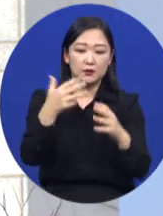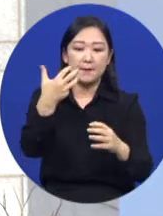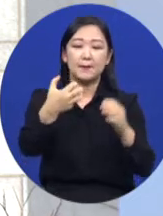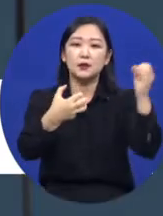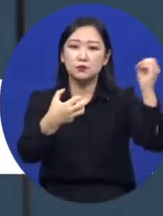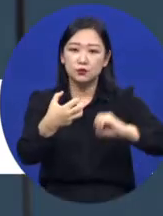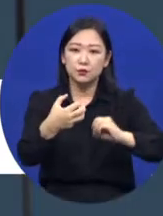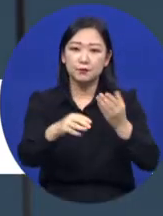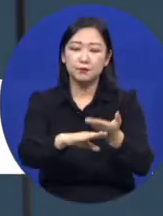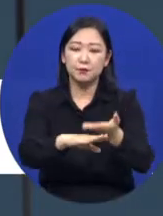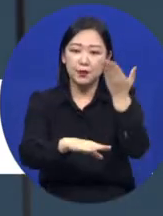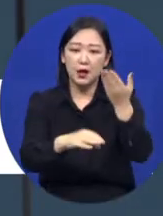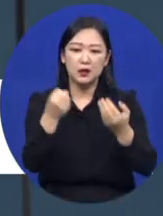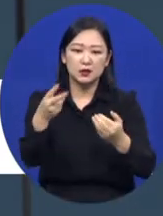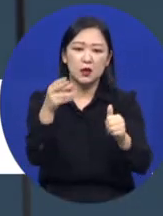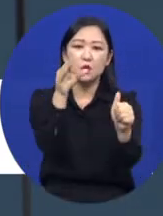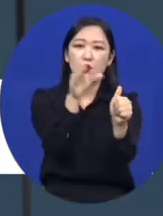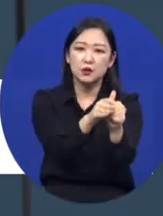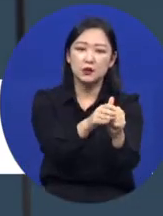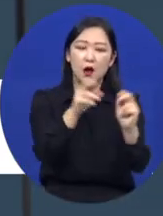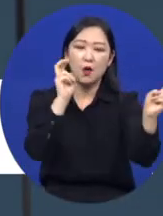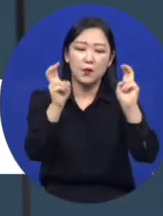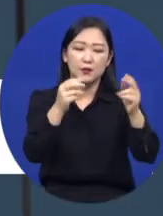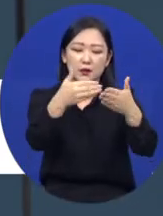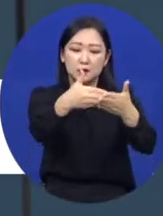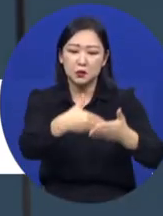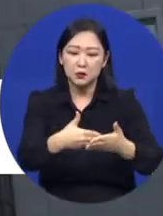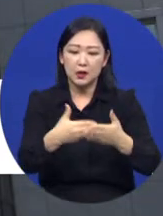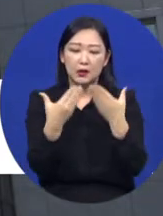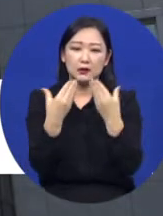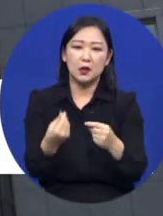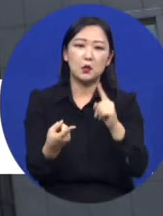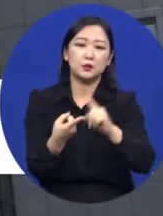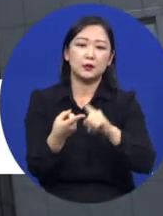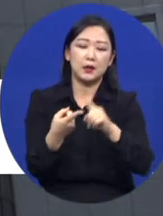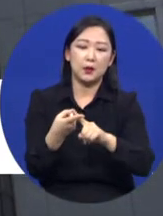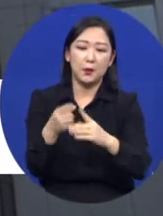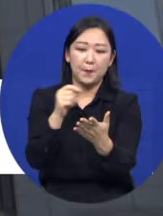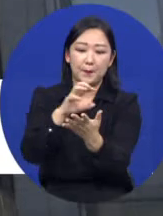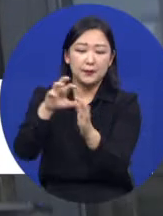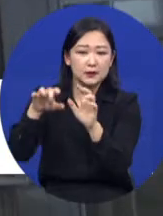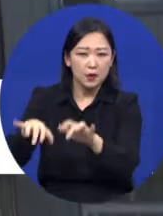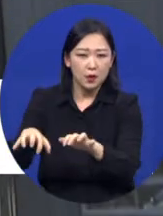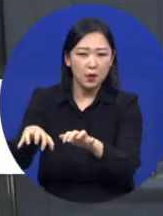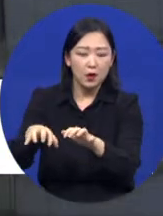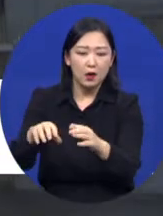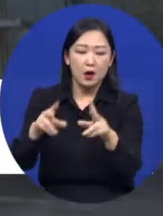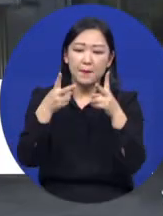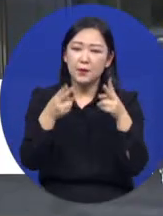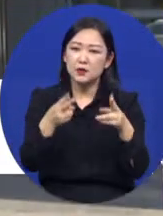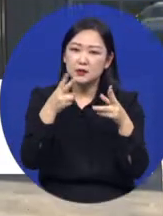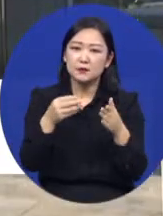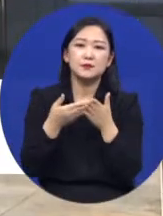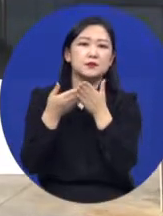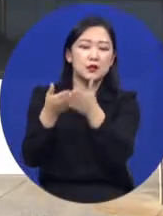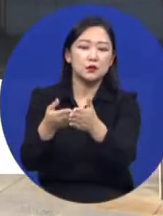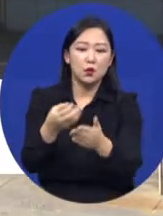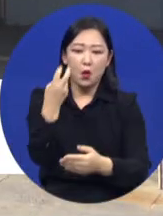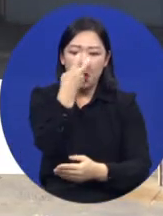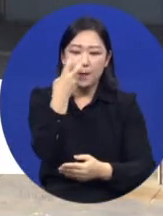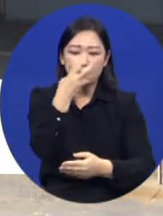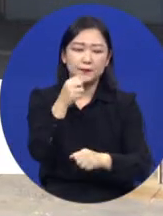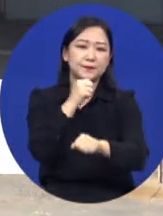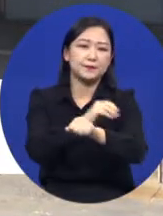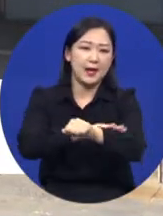이상을 제 위탁 업체가 제출한 내용으로 그대로 기재하거나 편집해 제출했고 범수 도 제대로 하지